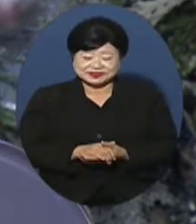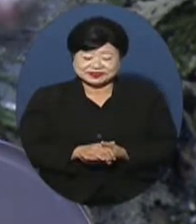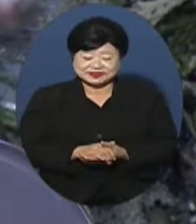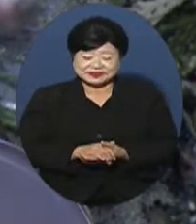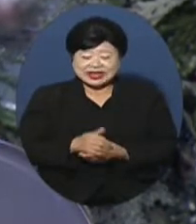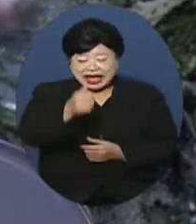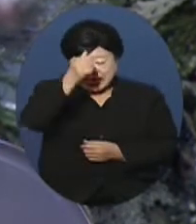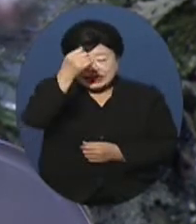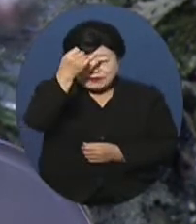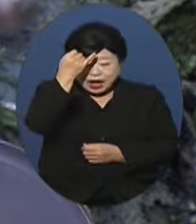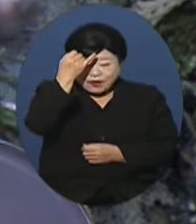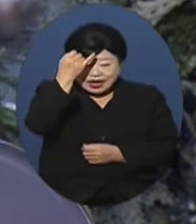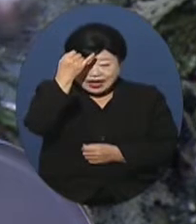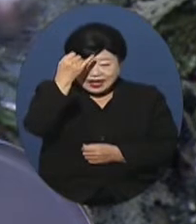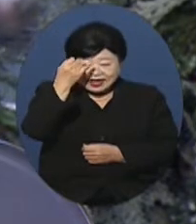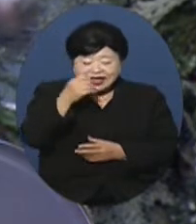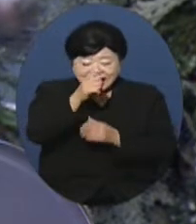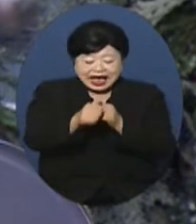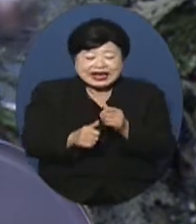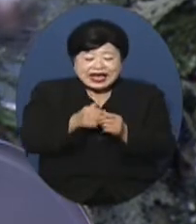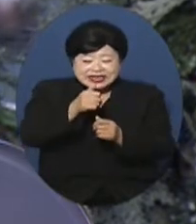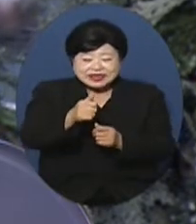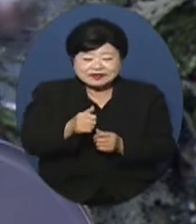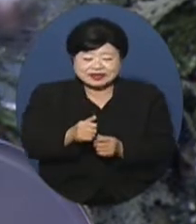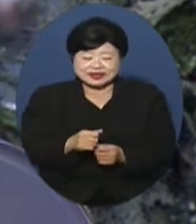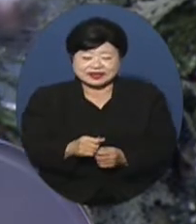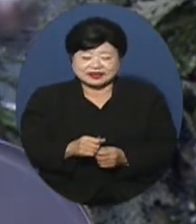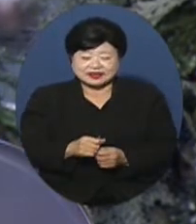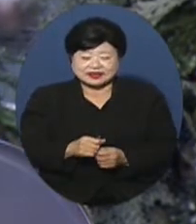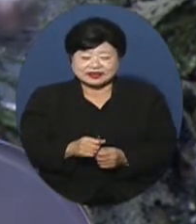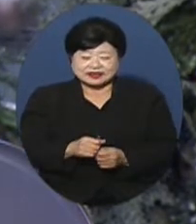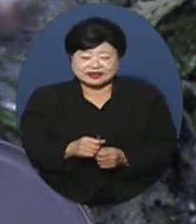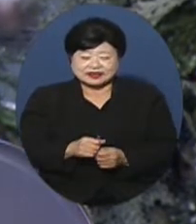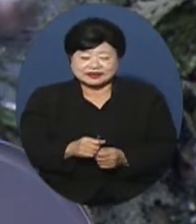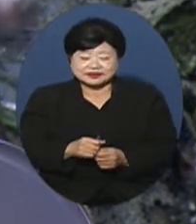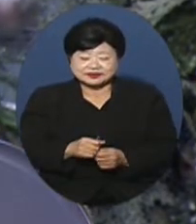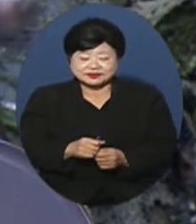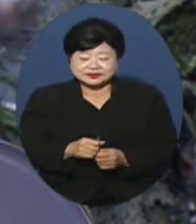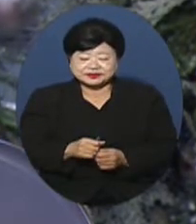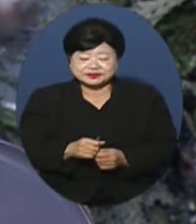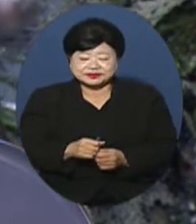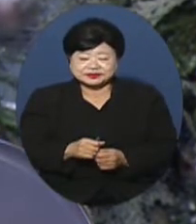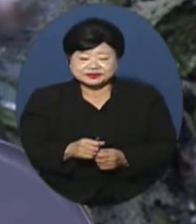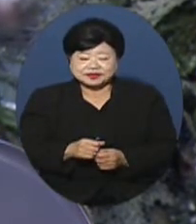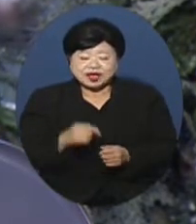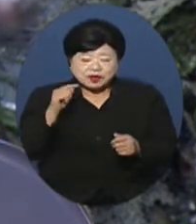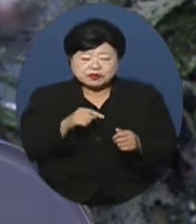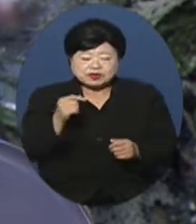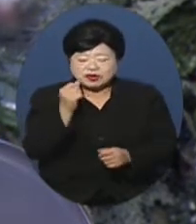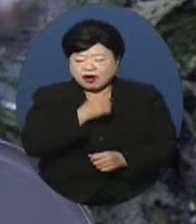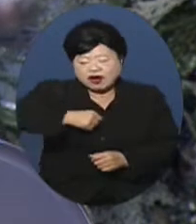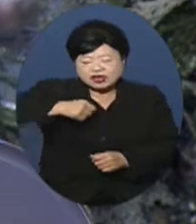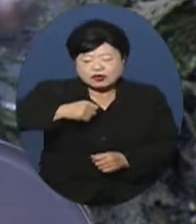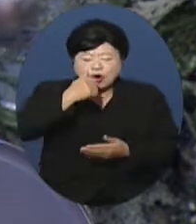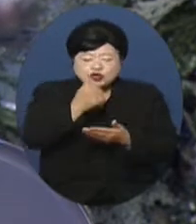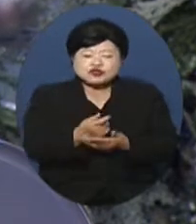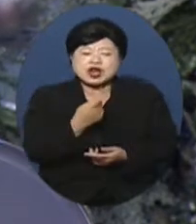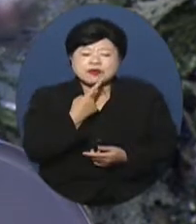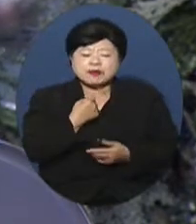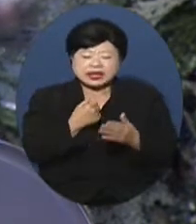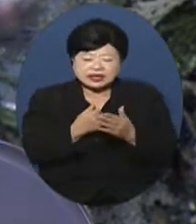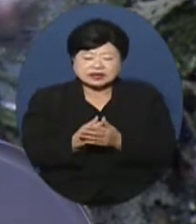아담과 하와 나 하나님은 00 아 정녕 저 거 죌 시험으로